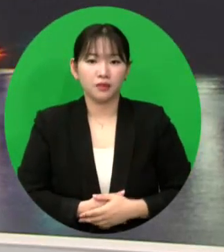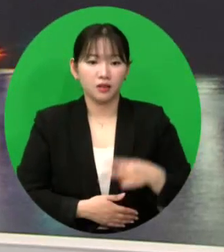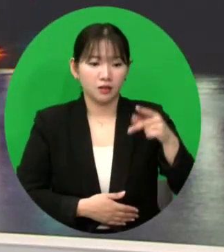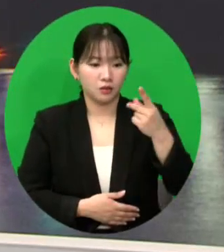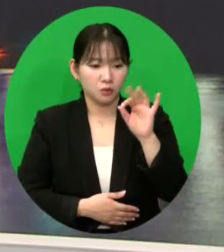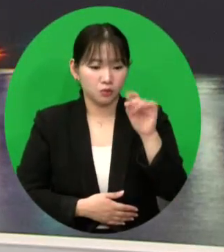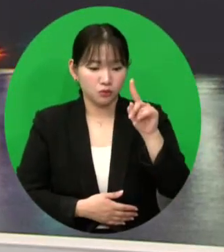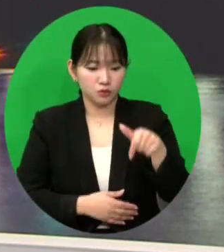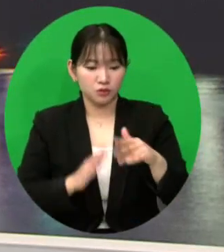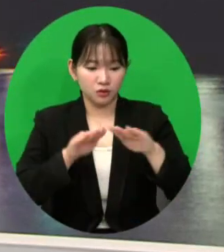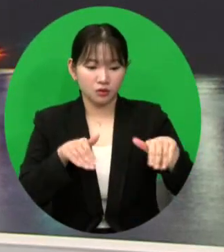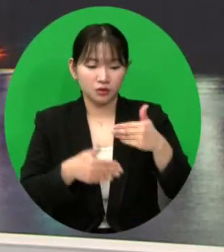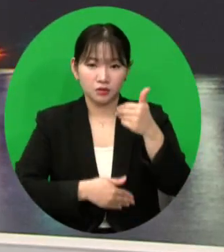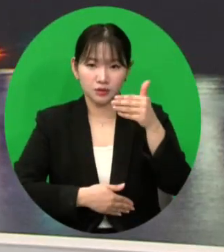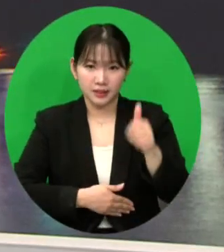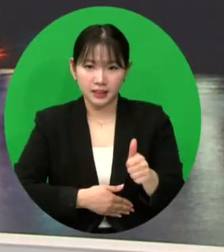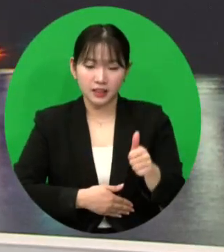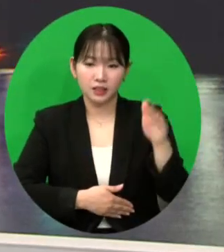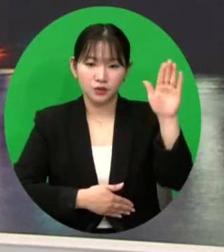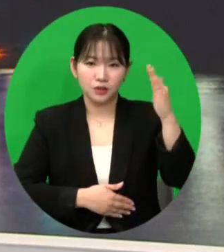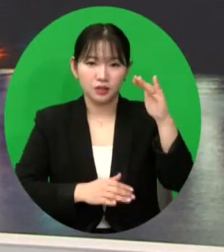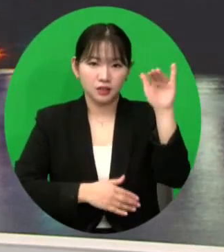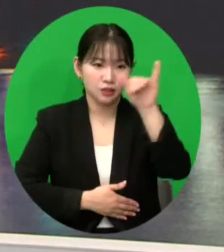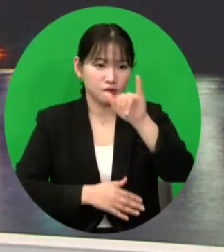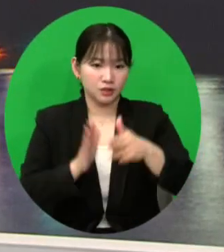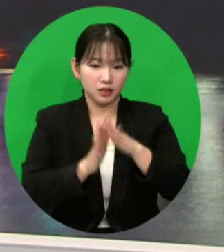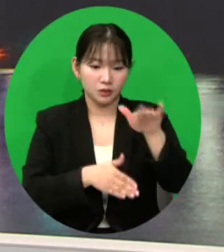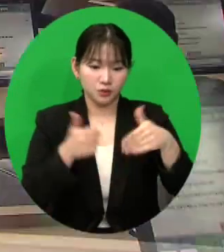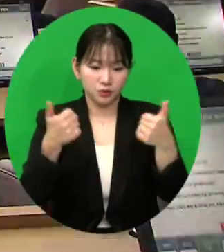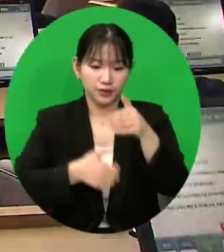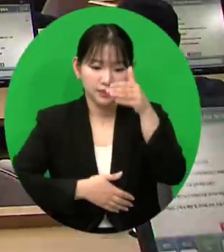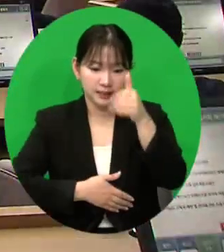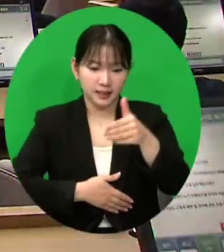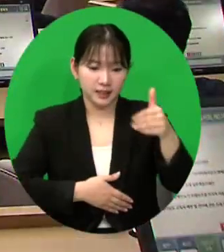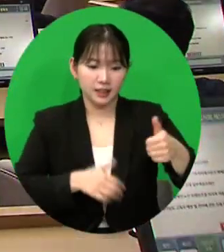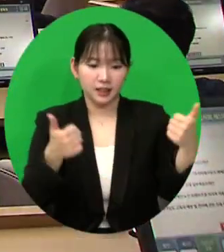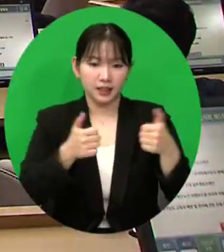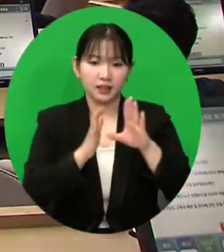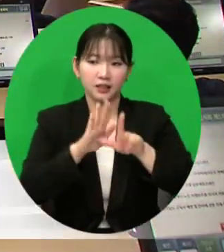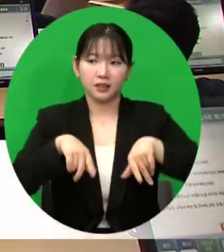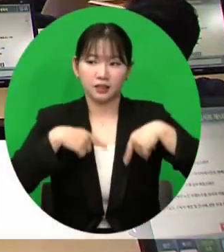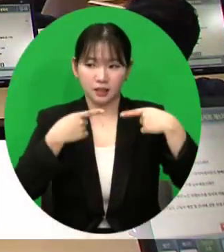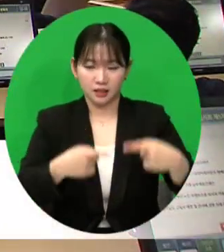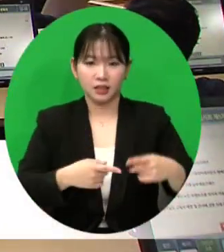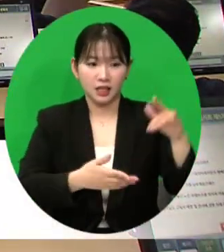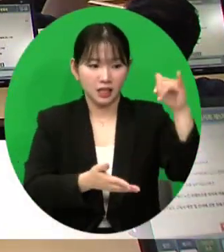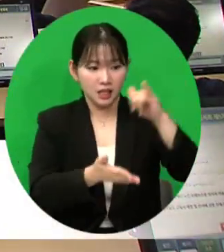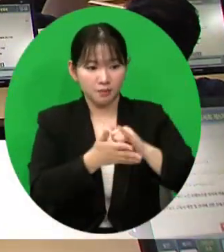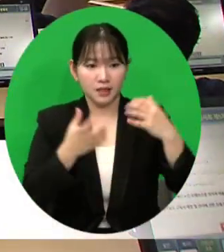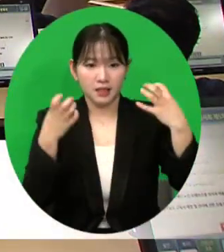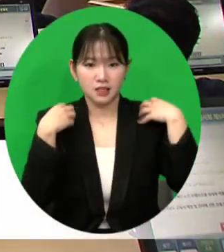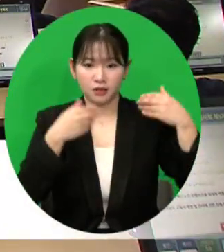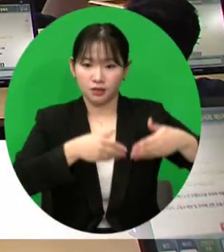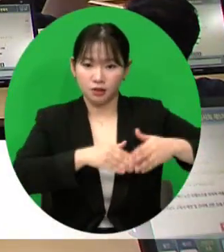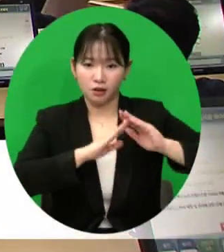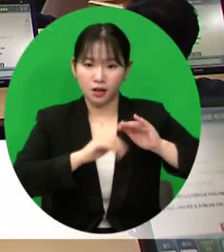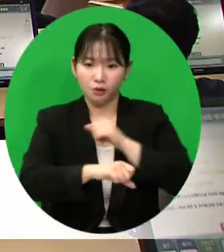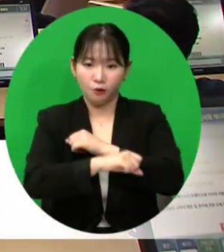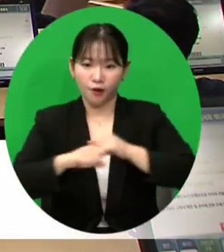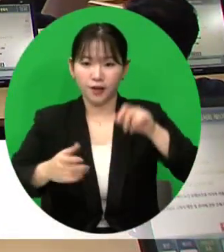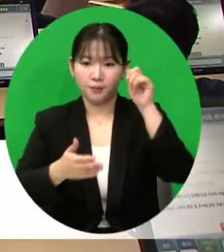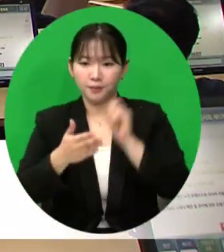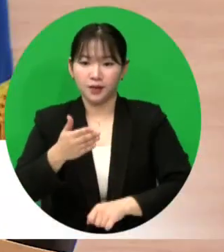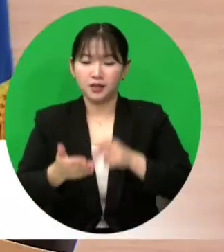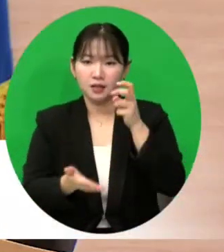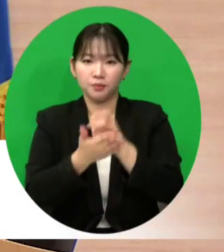서동욱 전남도의회 의장은 최근 전국 시도의회 의장협의회에 참석해 이민청 설립과 광역 비자